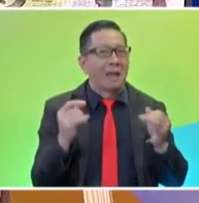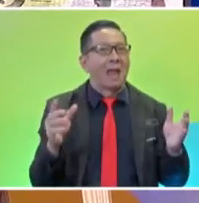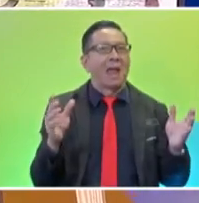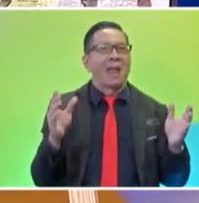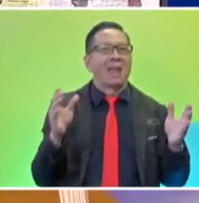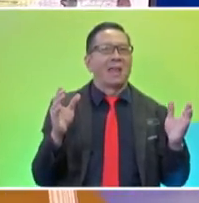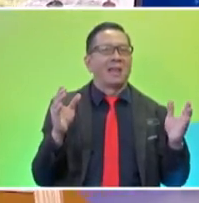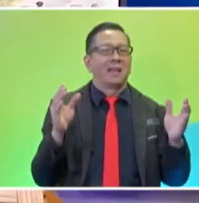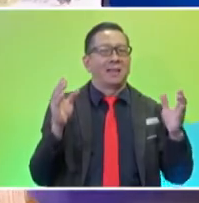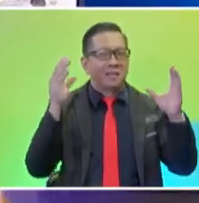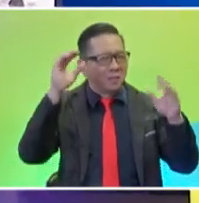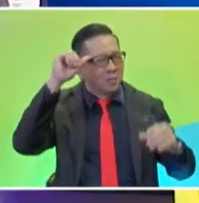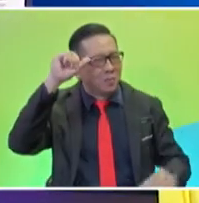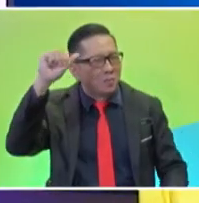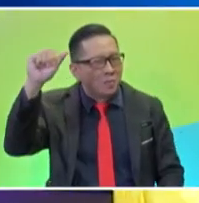Assalamualaikum